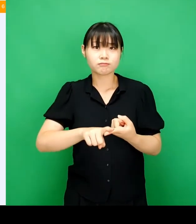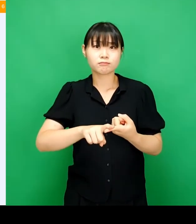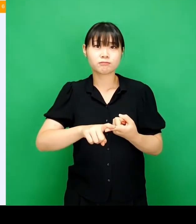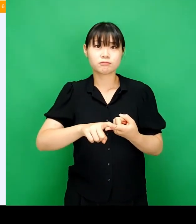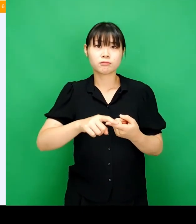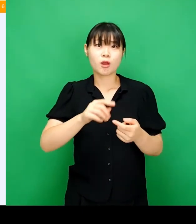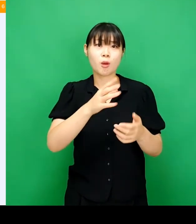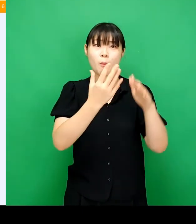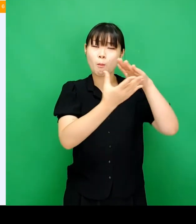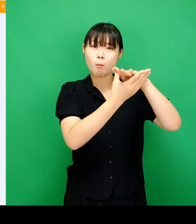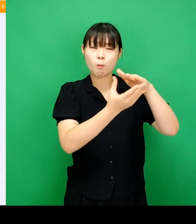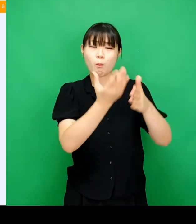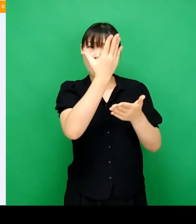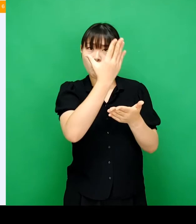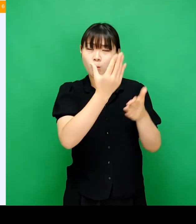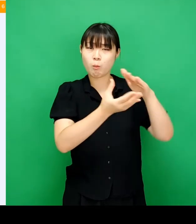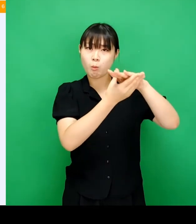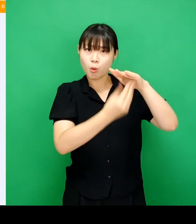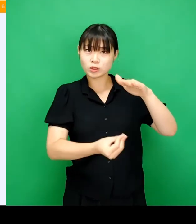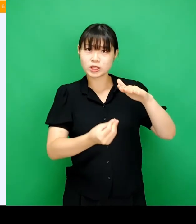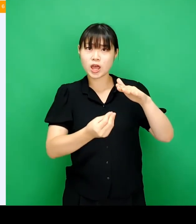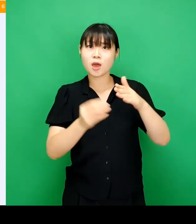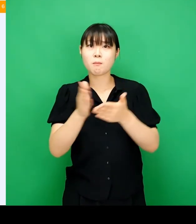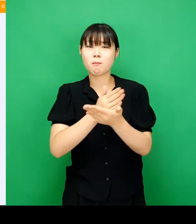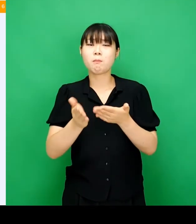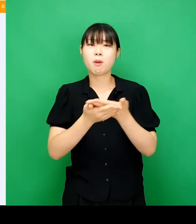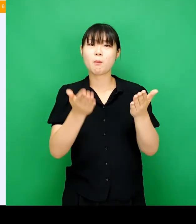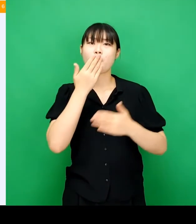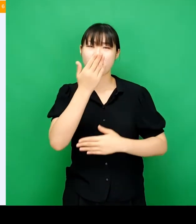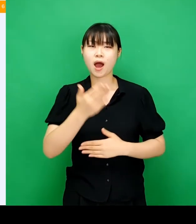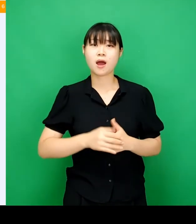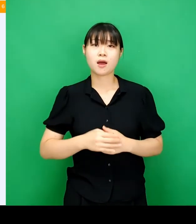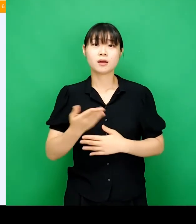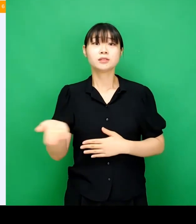복제, 배포 등을 할 수 있다고 밝히고 있습니다.